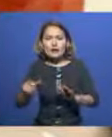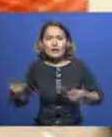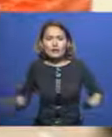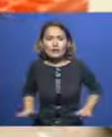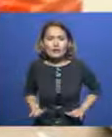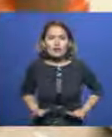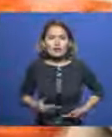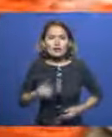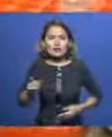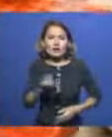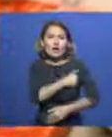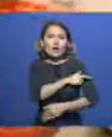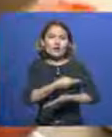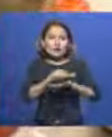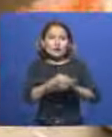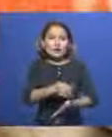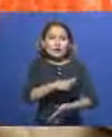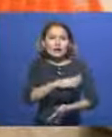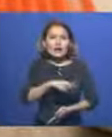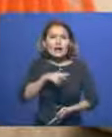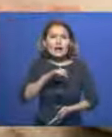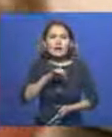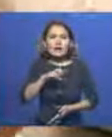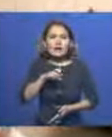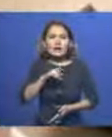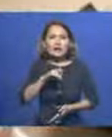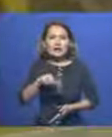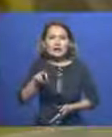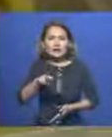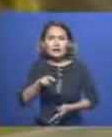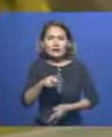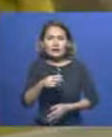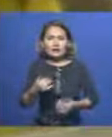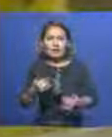жұқтырған деген дерек бар. Олардың басым бөлігі Либерия, Гвинея мен Сьерра-Леон азаматтары.